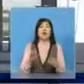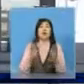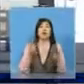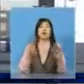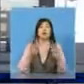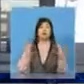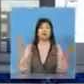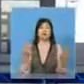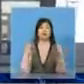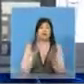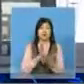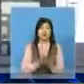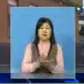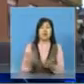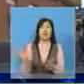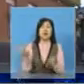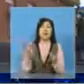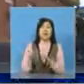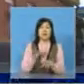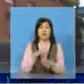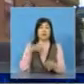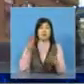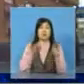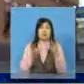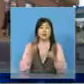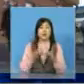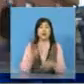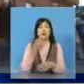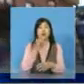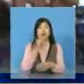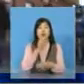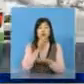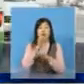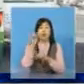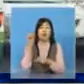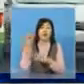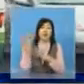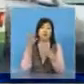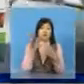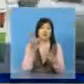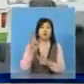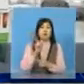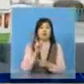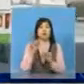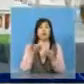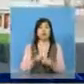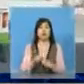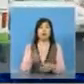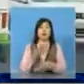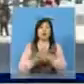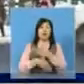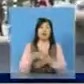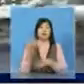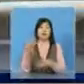инфрақұрылымын кәсіпкерлер өздері жасап алуы тиіс. Талап бойынша павильондар жылы автобус күтуге ыңғайлы болуы қажет. Мүмкіндігі шектеулі адамдарға